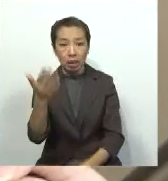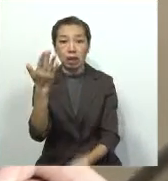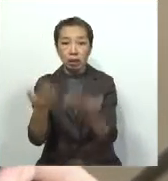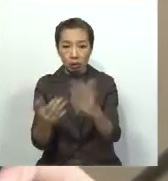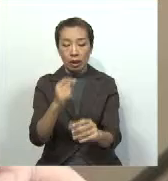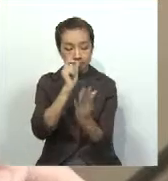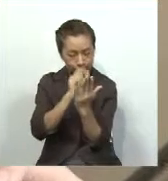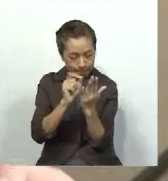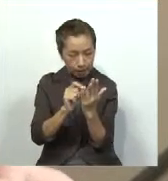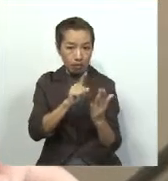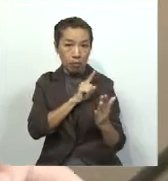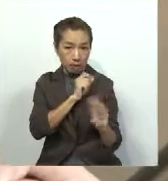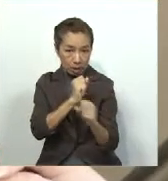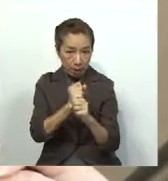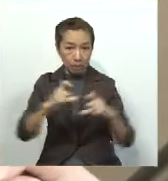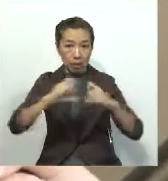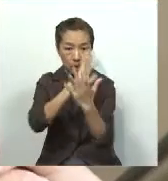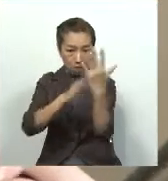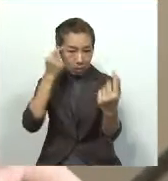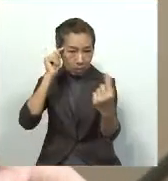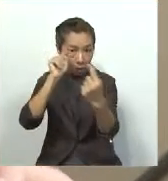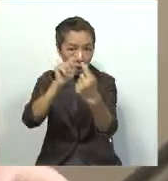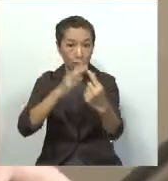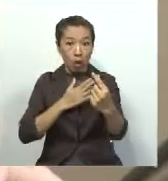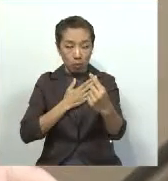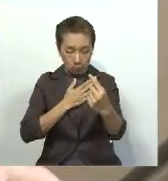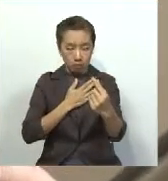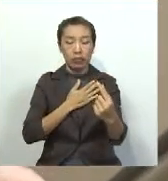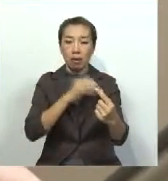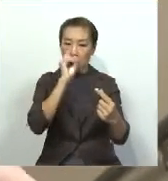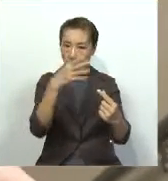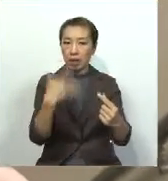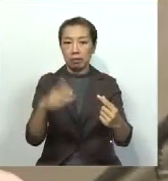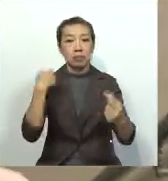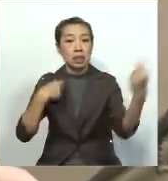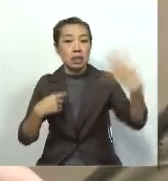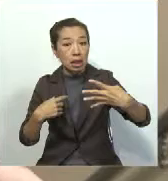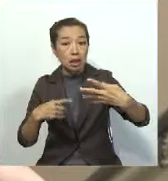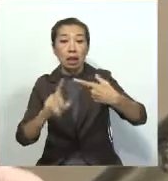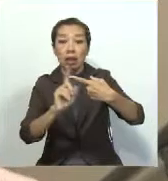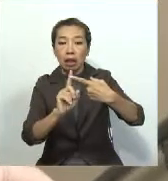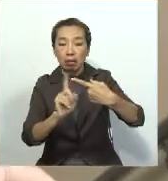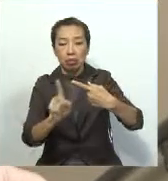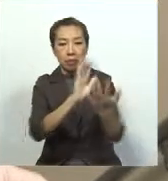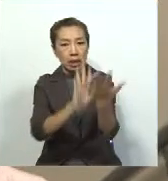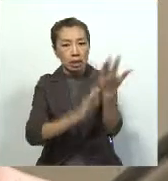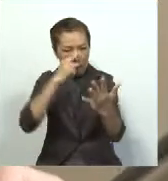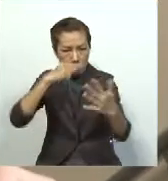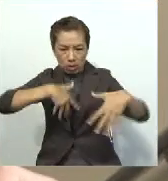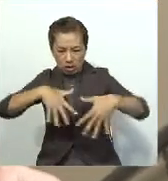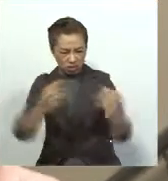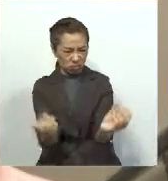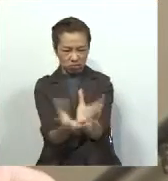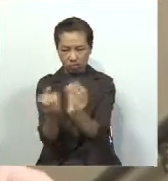ครับแล้วก็จุดมุ่งหมายของพรรคภูมิใจไทยมีอยู่4ข้อนะครับข้อแรกก็คือต้องไม่มีความขัดแย้งเกิดขึ้